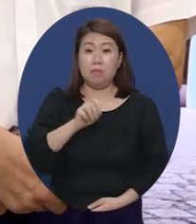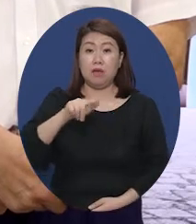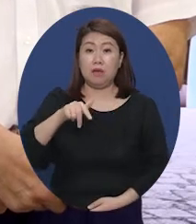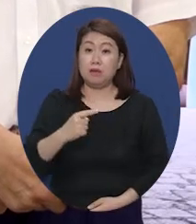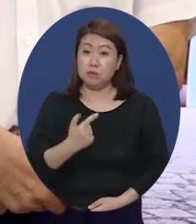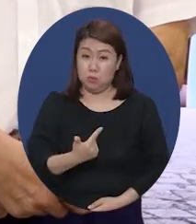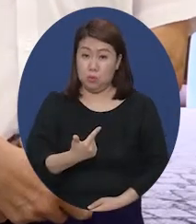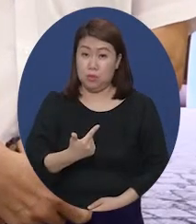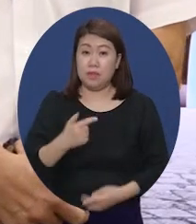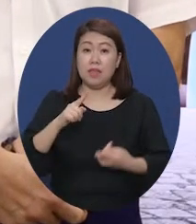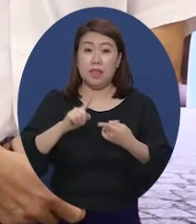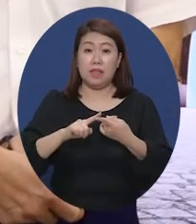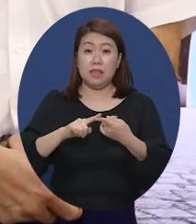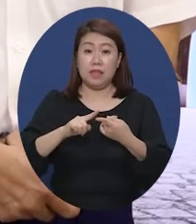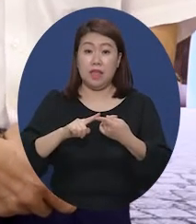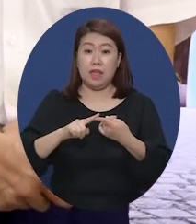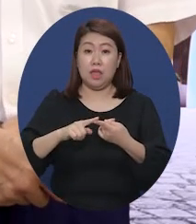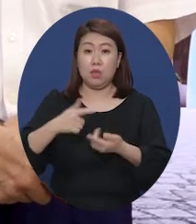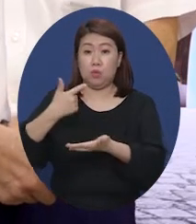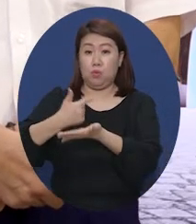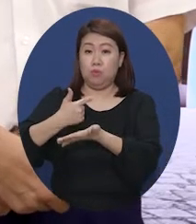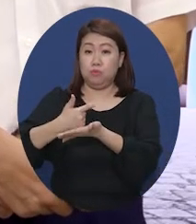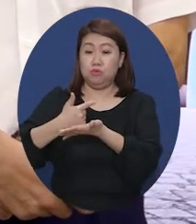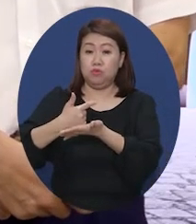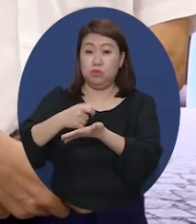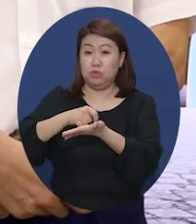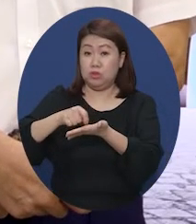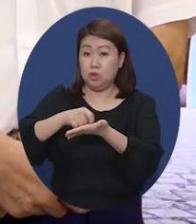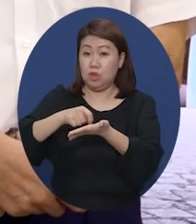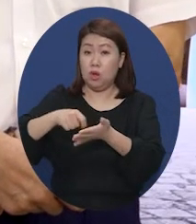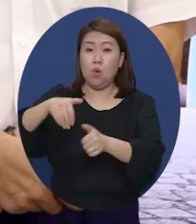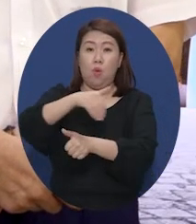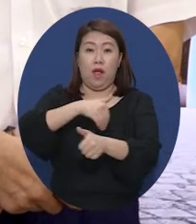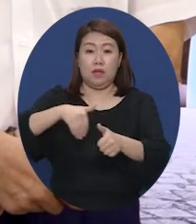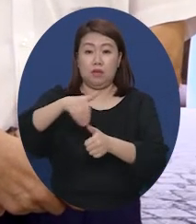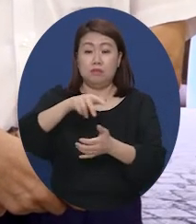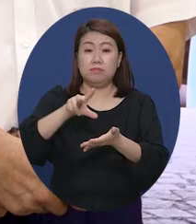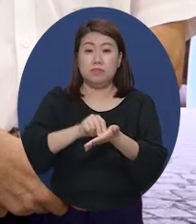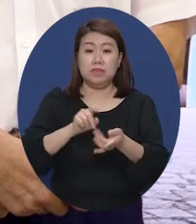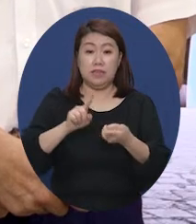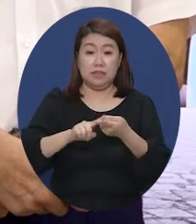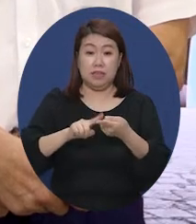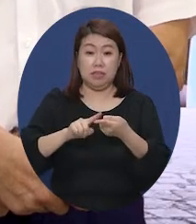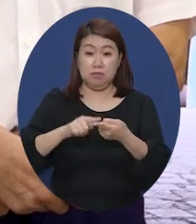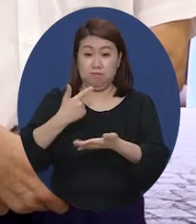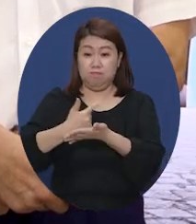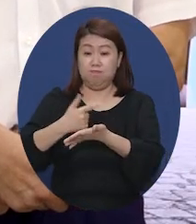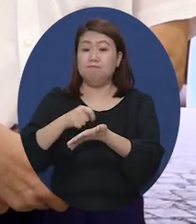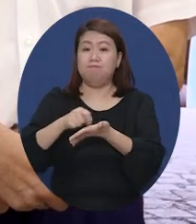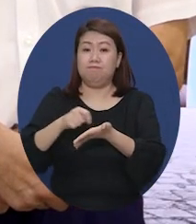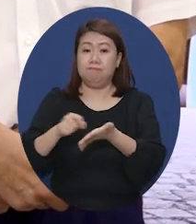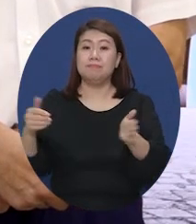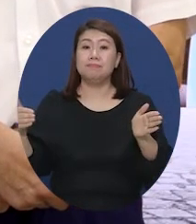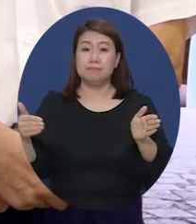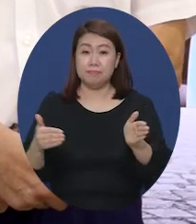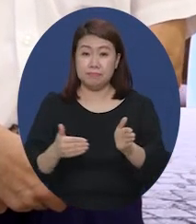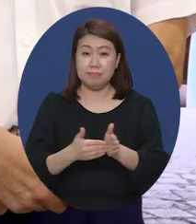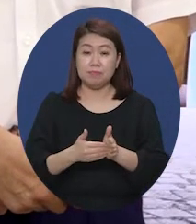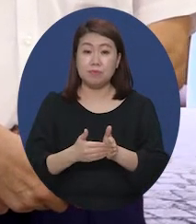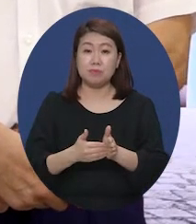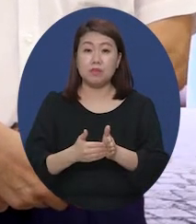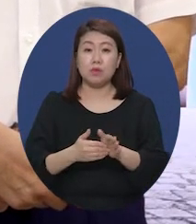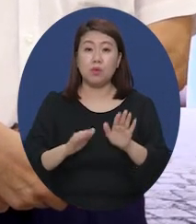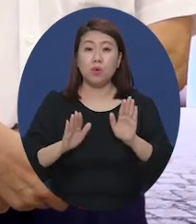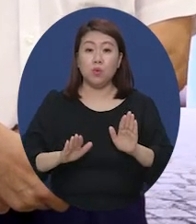아마존에 관한 졸작에 불과한 아마존 관련 환경 문제에 대해서 논문까지 쓰게 되었습니다.